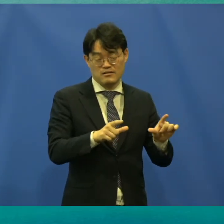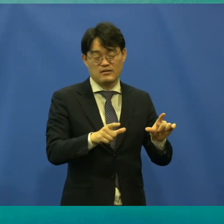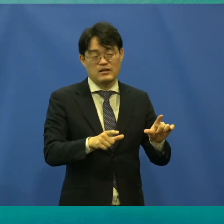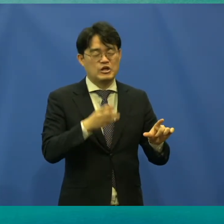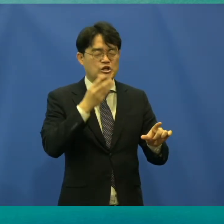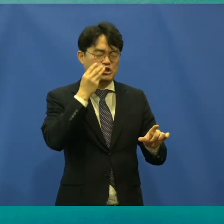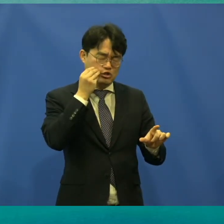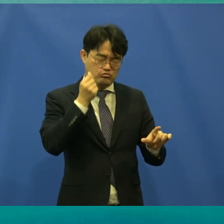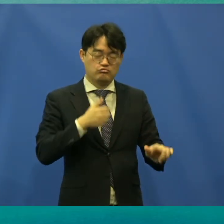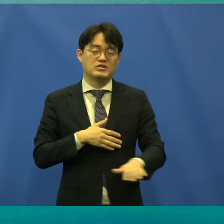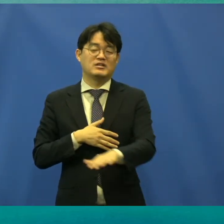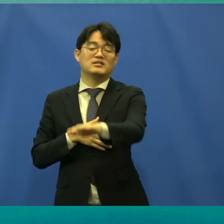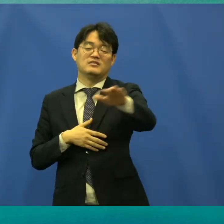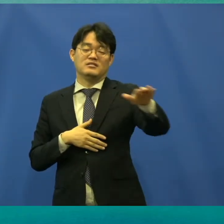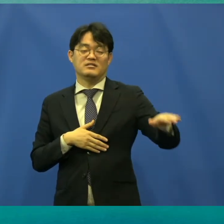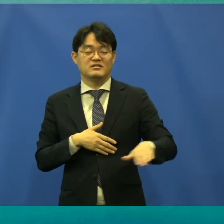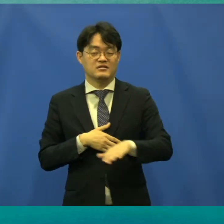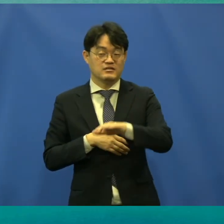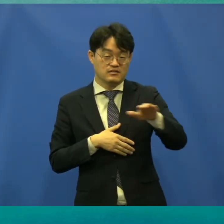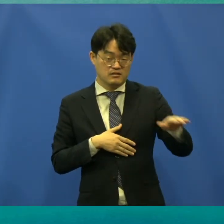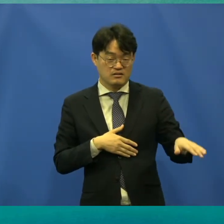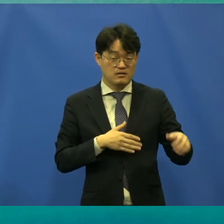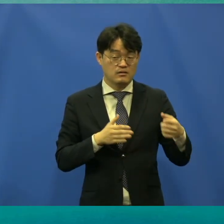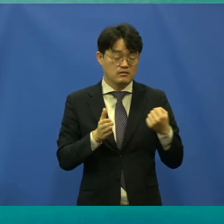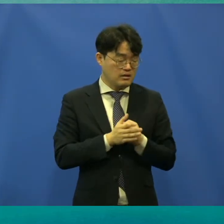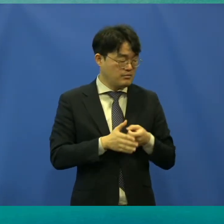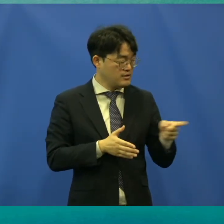사람입니다. 그래서 무엇이 필요해요? 레슨이 필요해요.